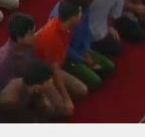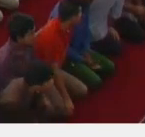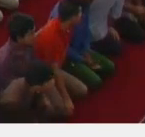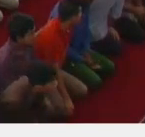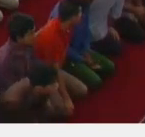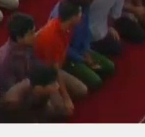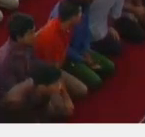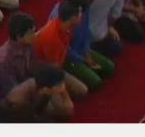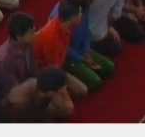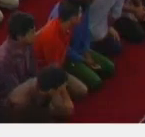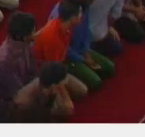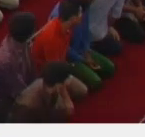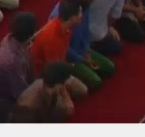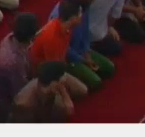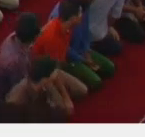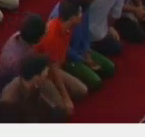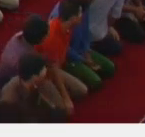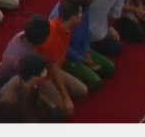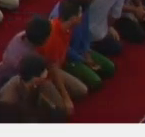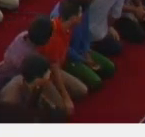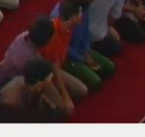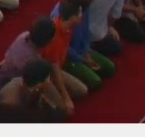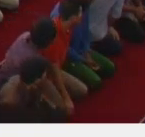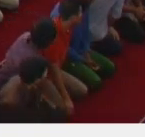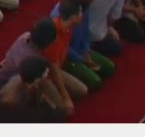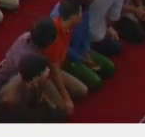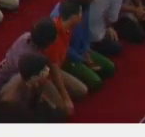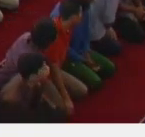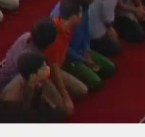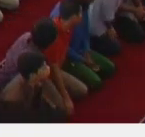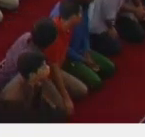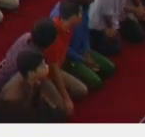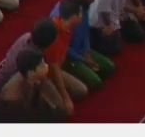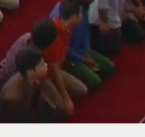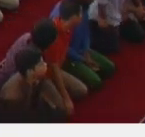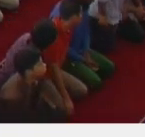بيفلون نماذكم بارو وداغن دفنغتين غاف دال رتفندو